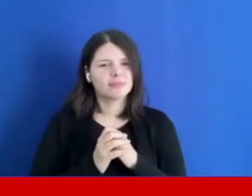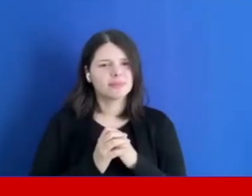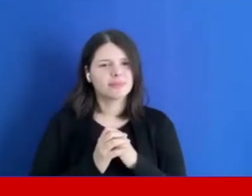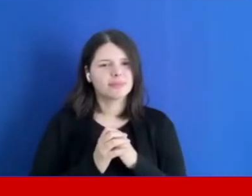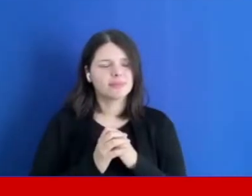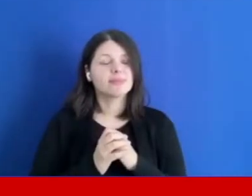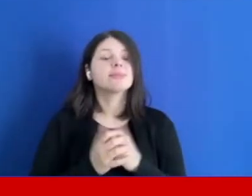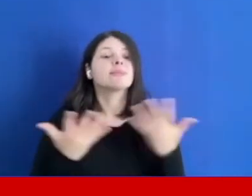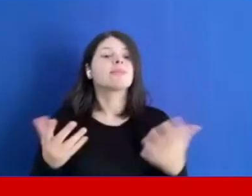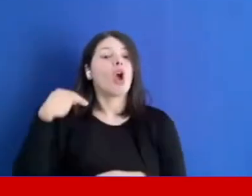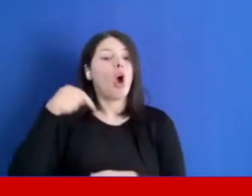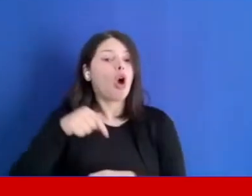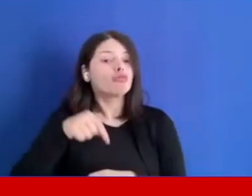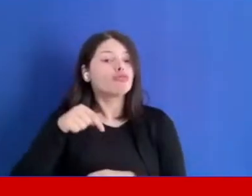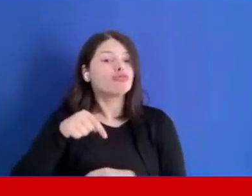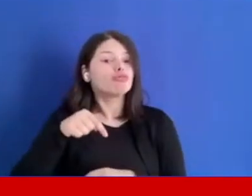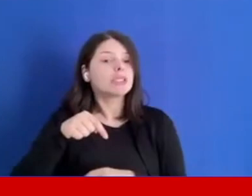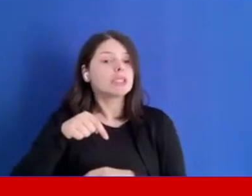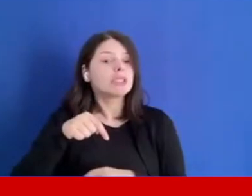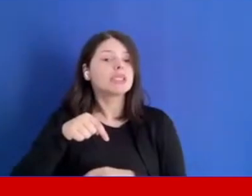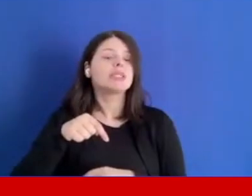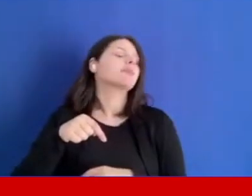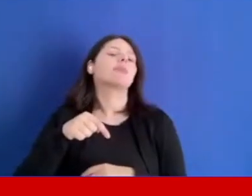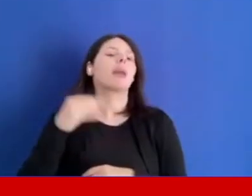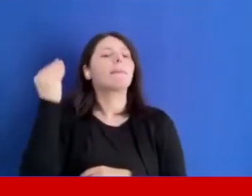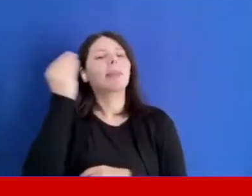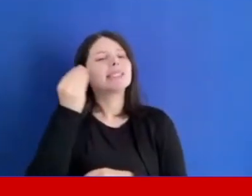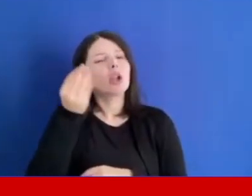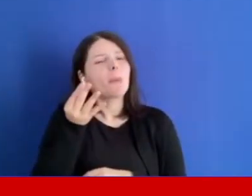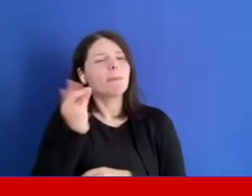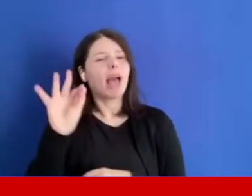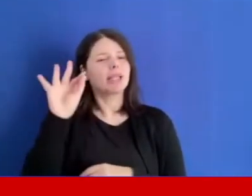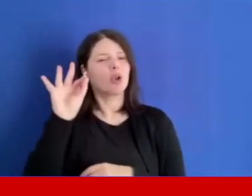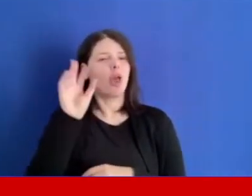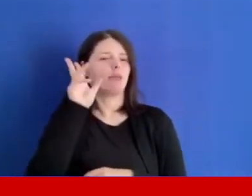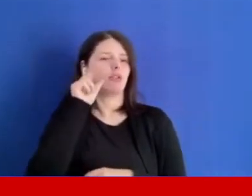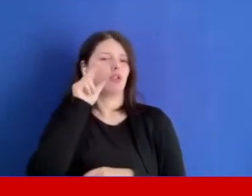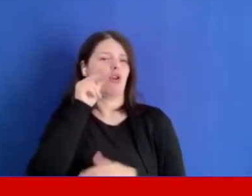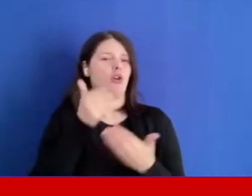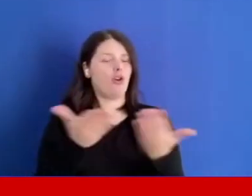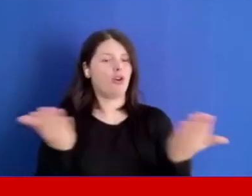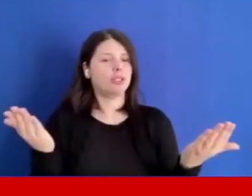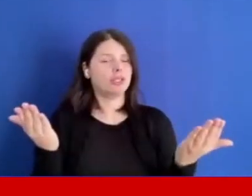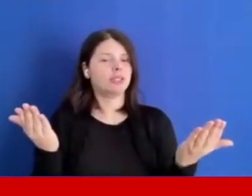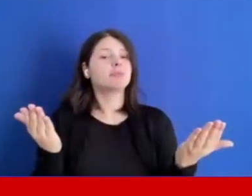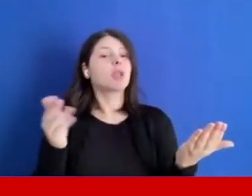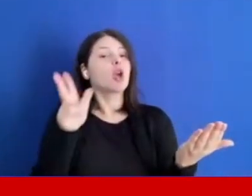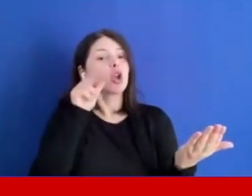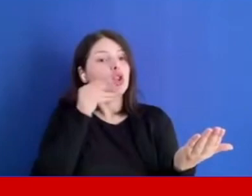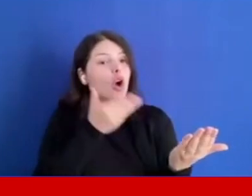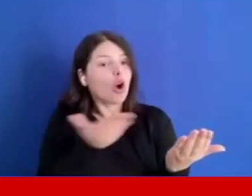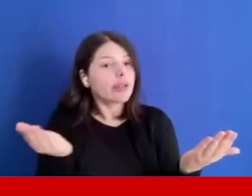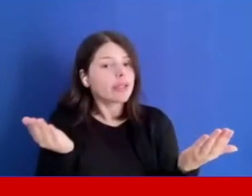e oggi un pensiero particolare per tutte le donne, perché affinché le donne possano continuare